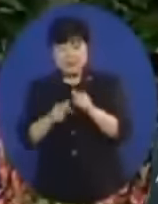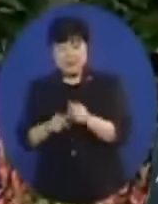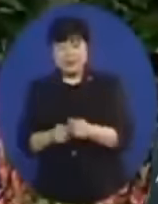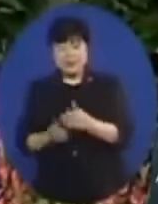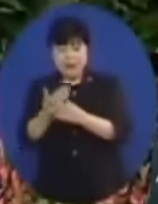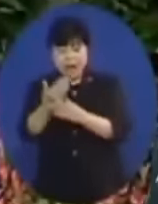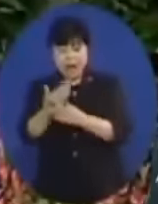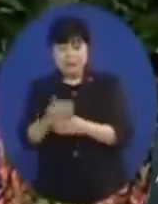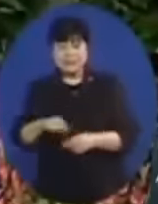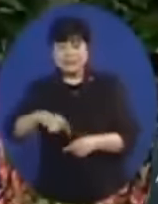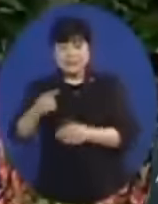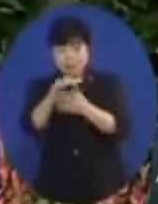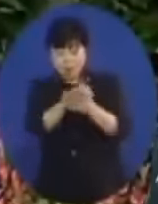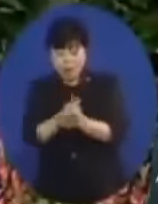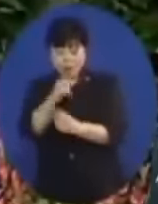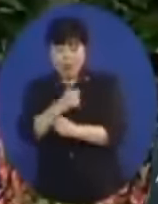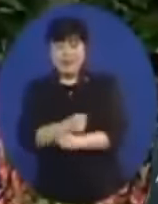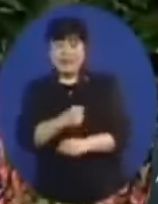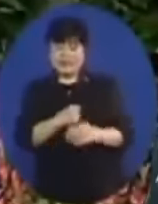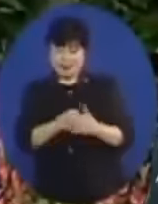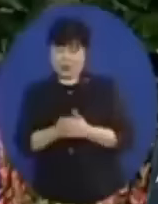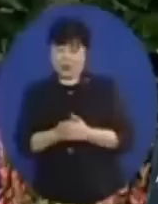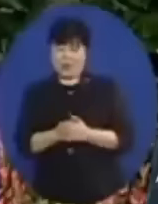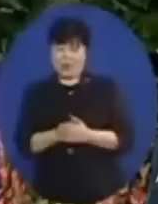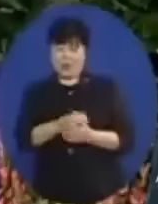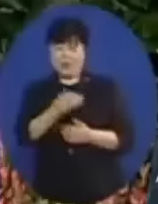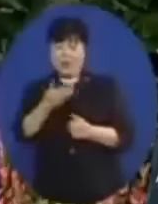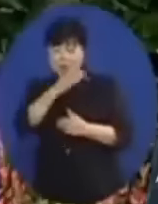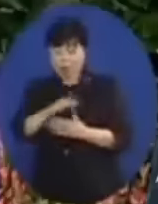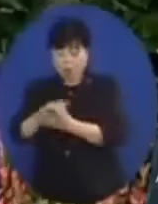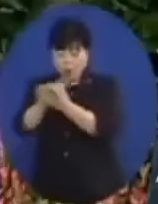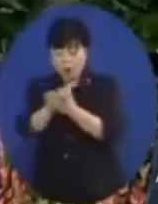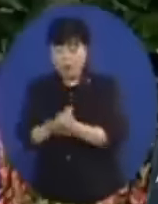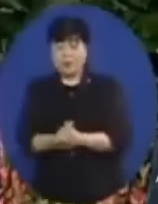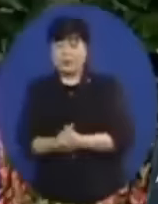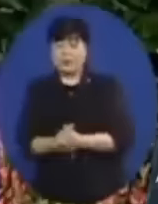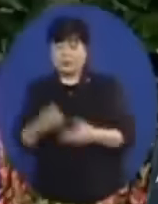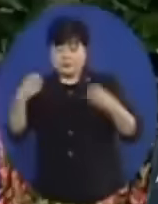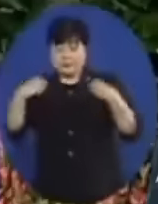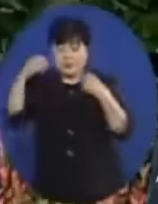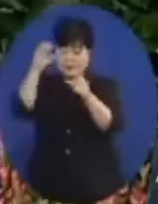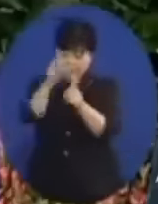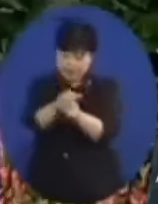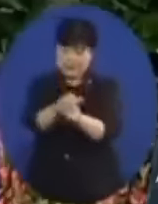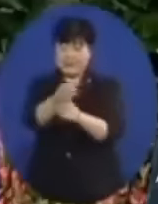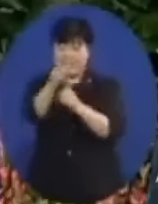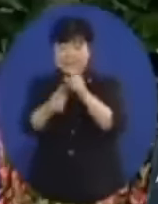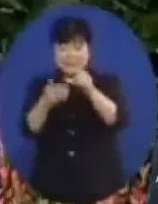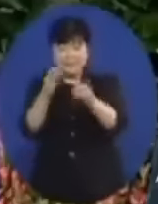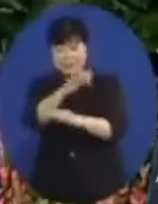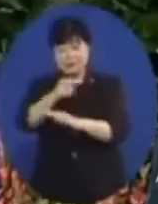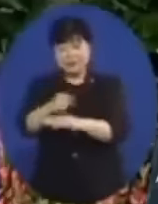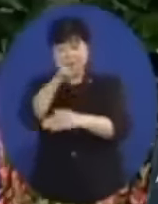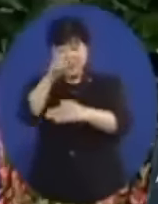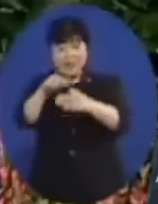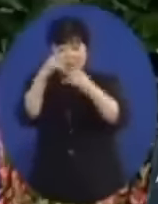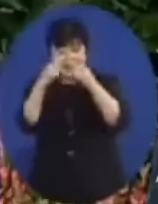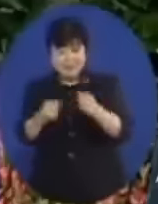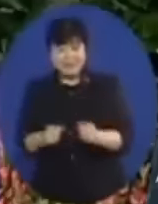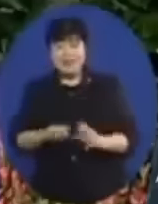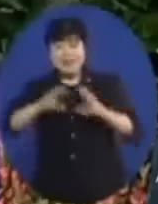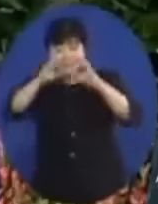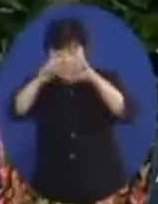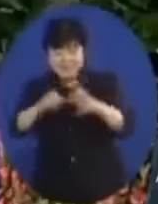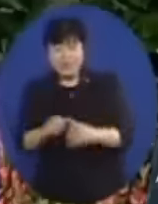말미암아 우리를 자기와 화목하게 하시고 우리에게 화목케 하는 직분을 주셨으니 곧 하나님께서 그리스도 안에 계시사